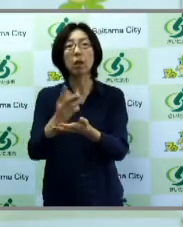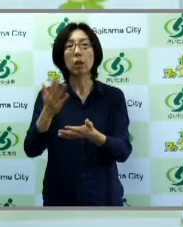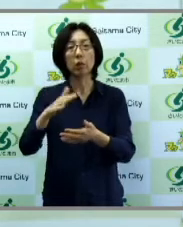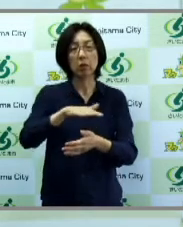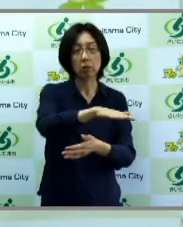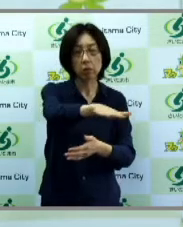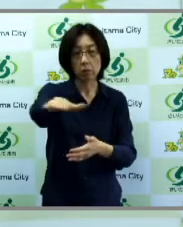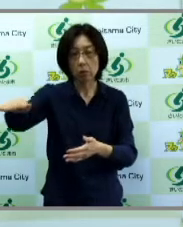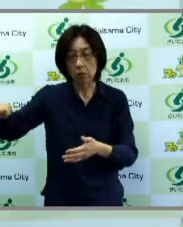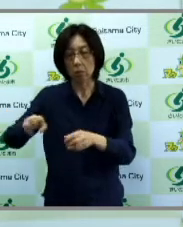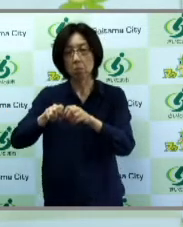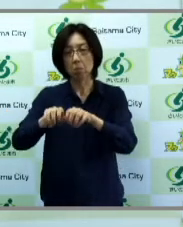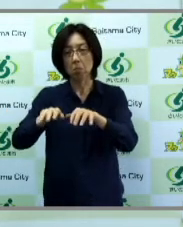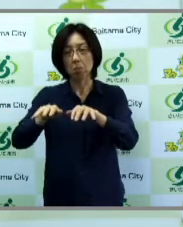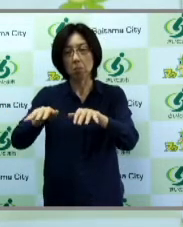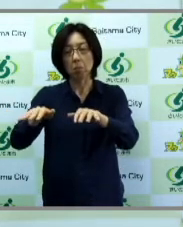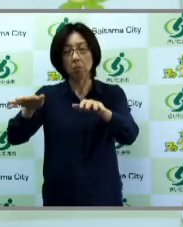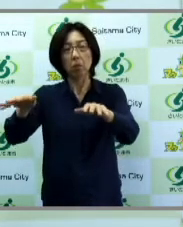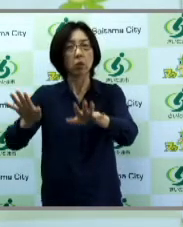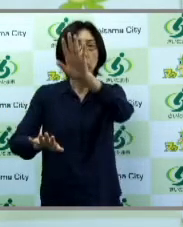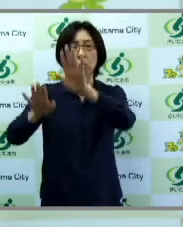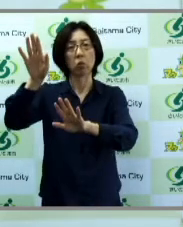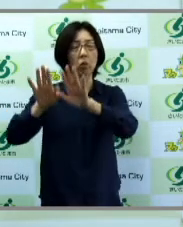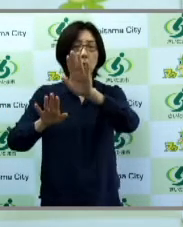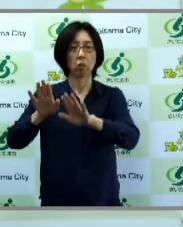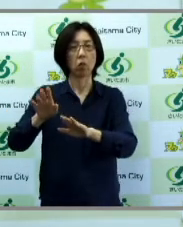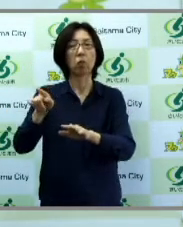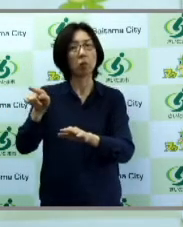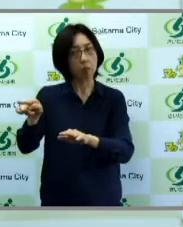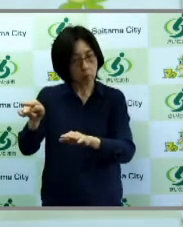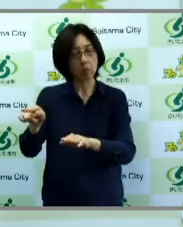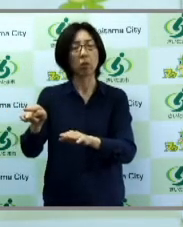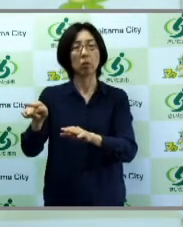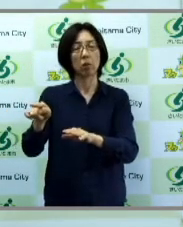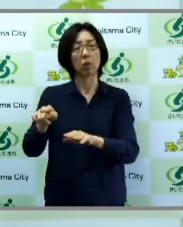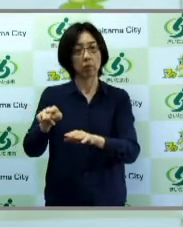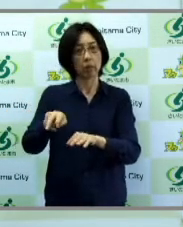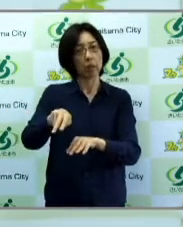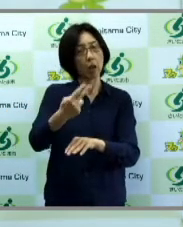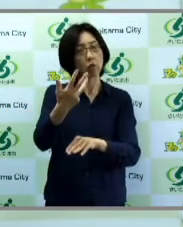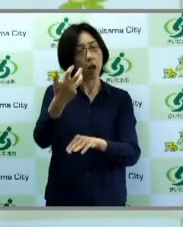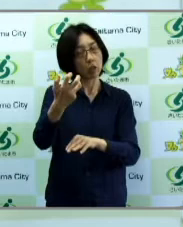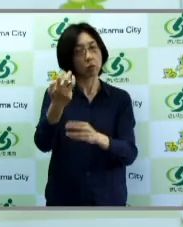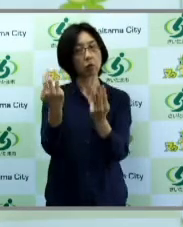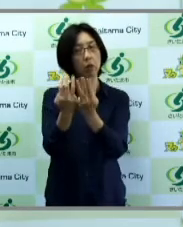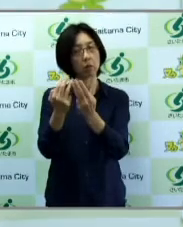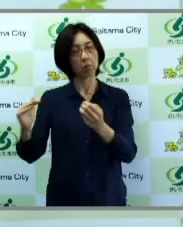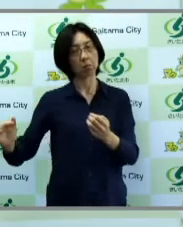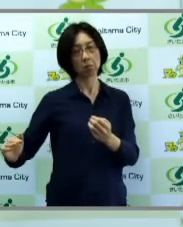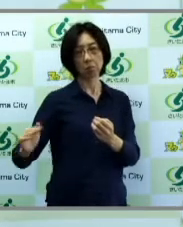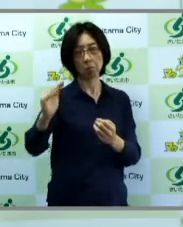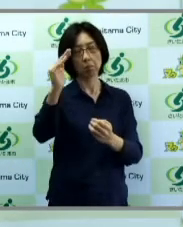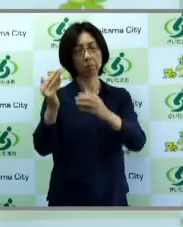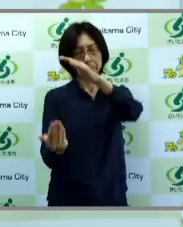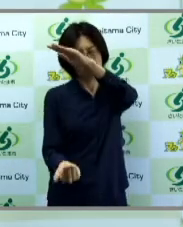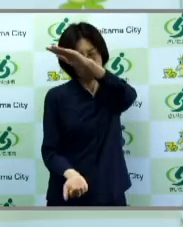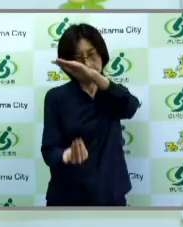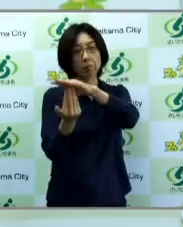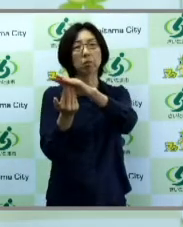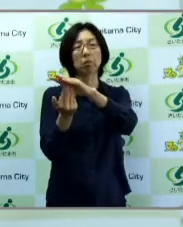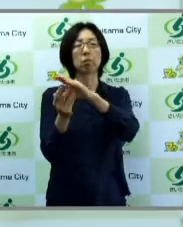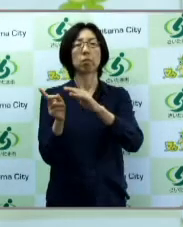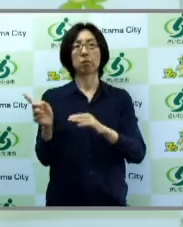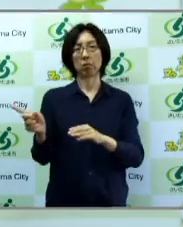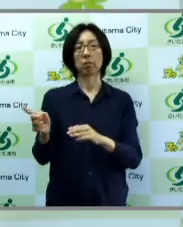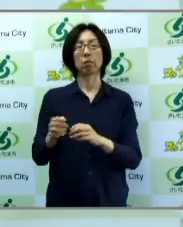かなり大きな数字になってきております。私たちも 大変、東京都の影